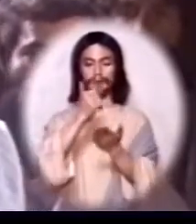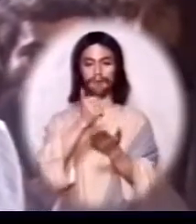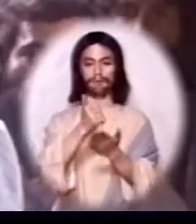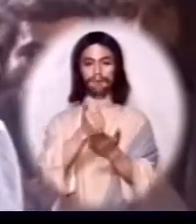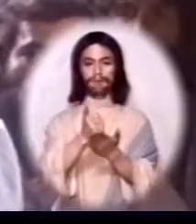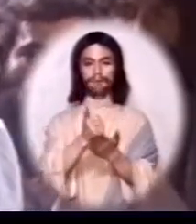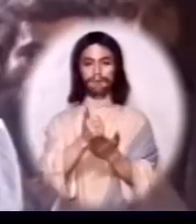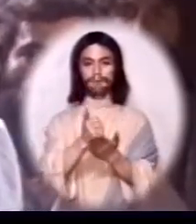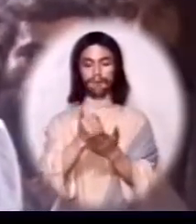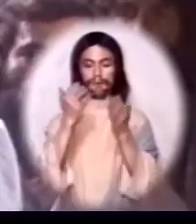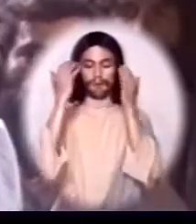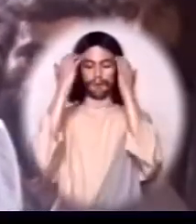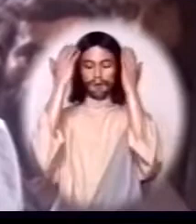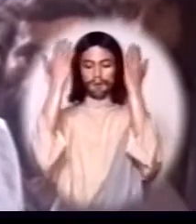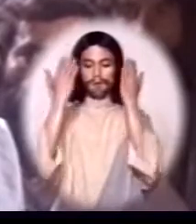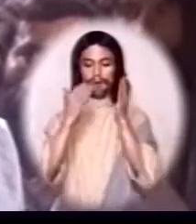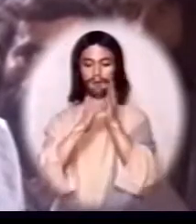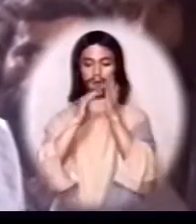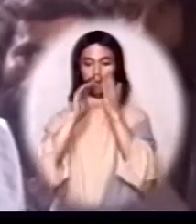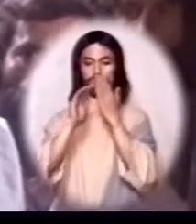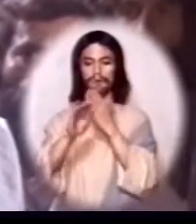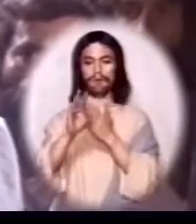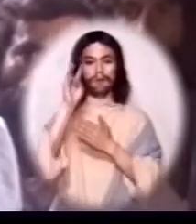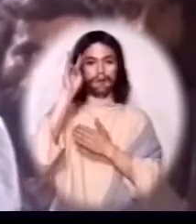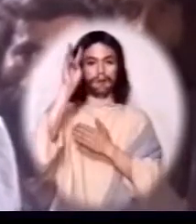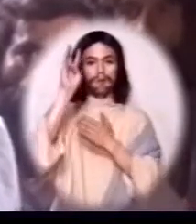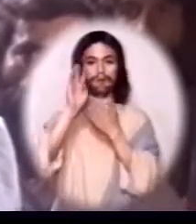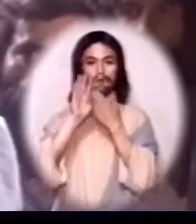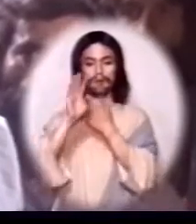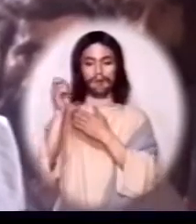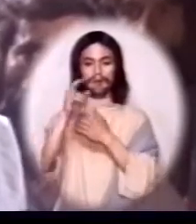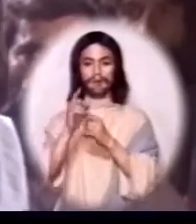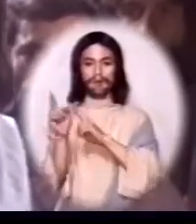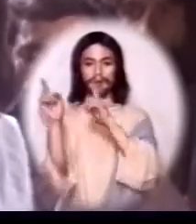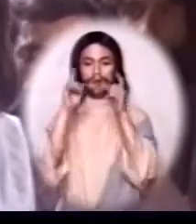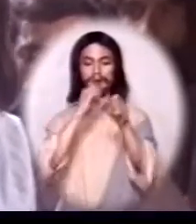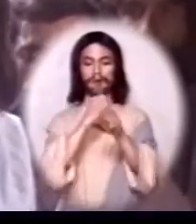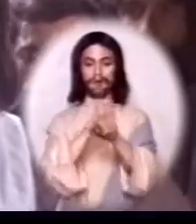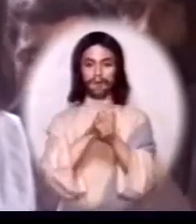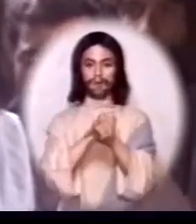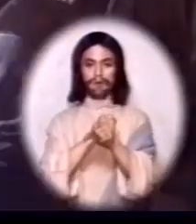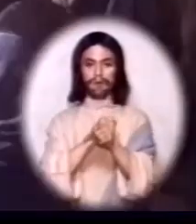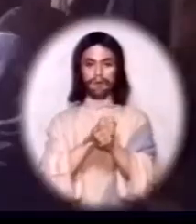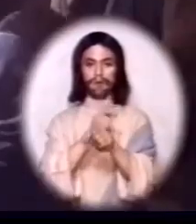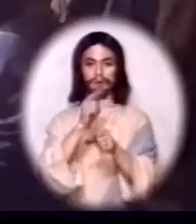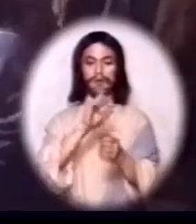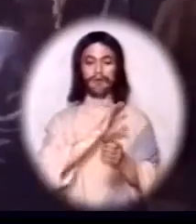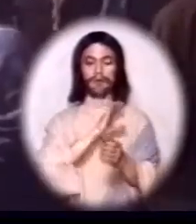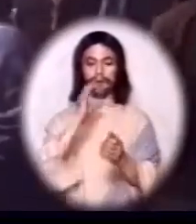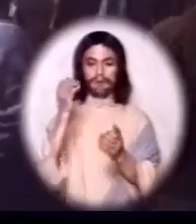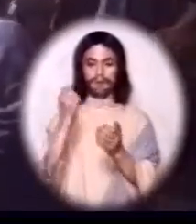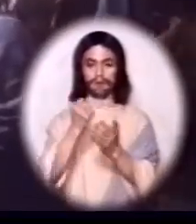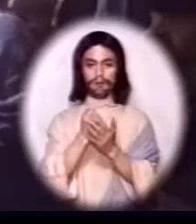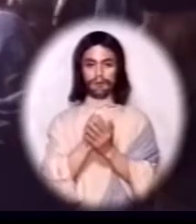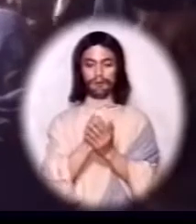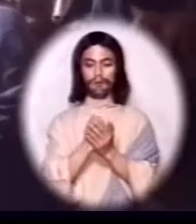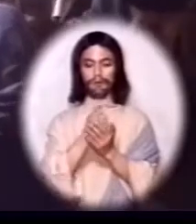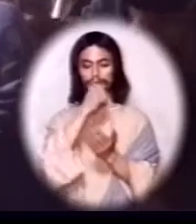그리스도가 고난을 받고 제3일에 다시 살아날 것과 그의